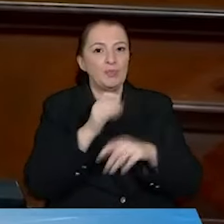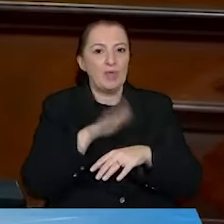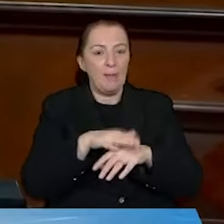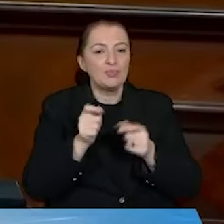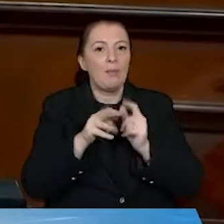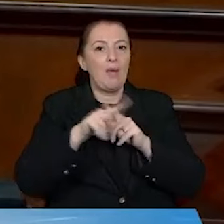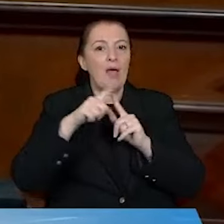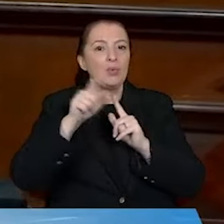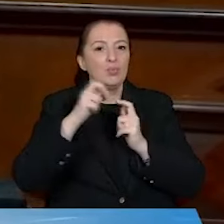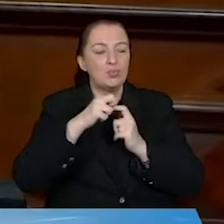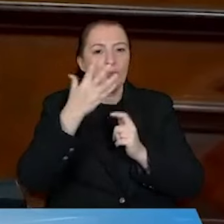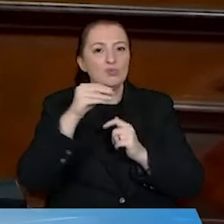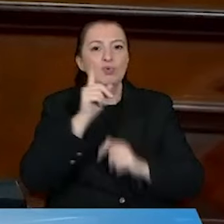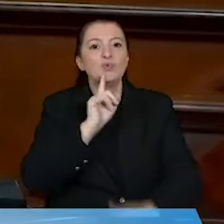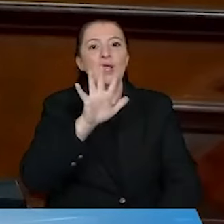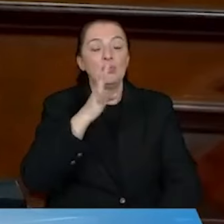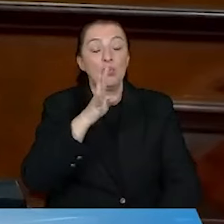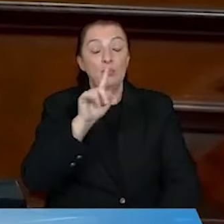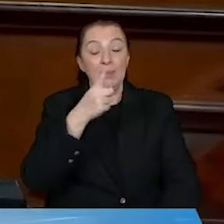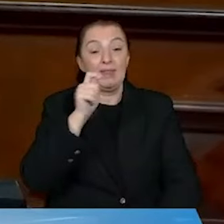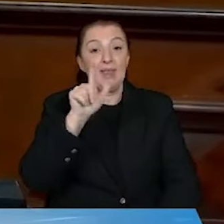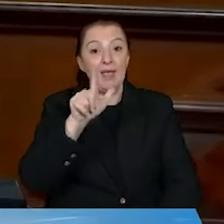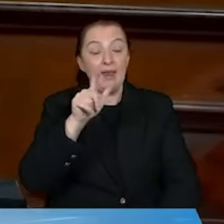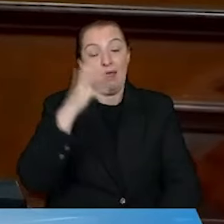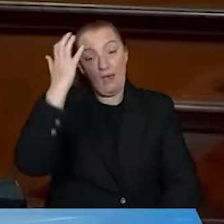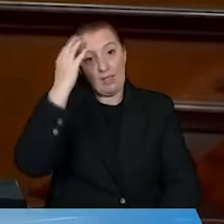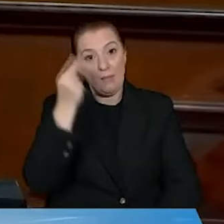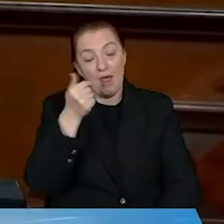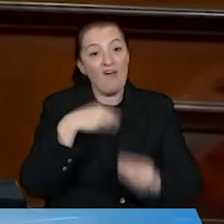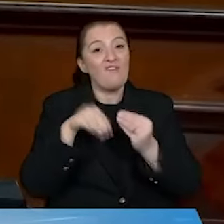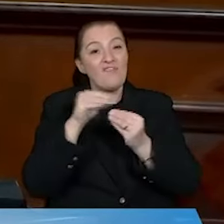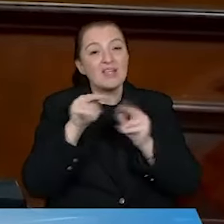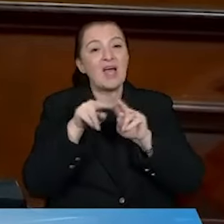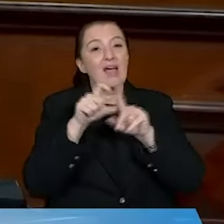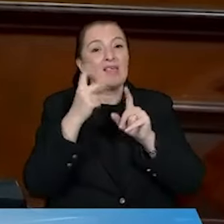Toplam 5.154.000 TL ana para, faiz ve KDV'siyle beraber